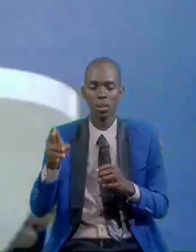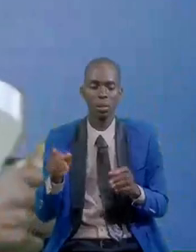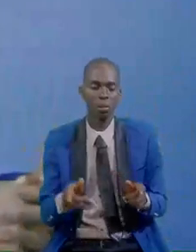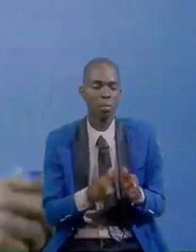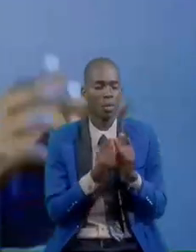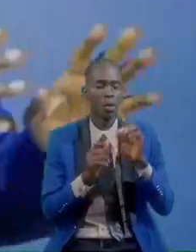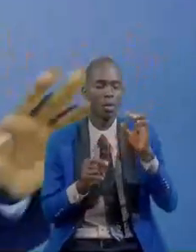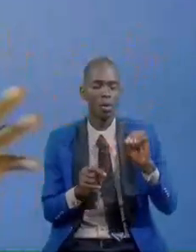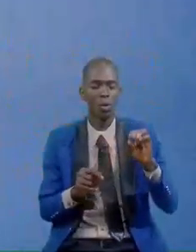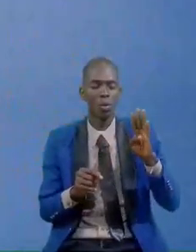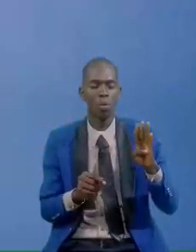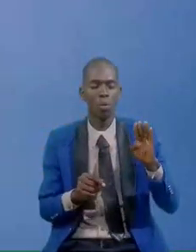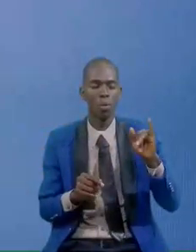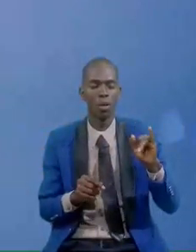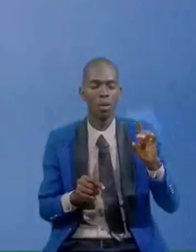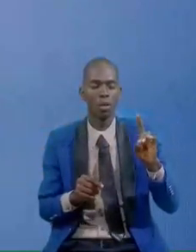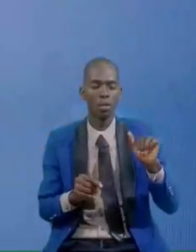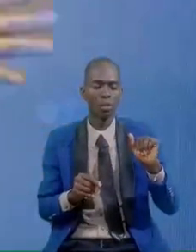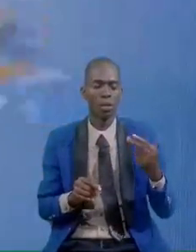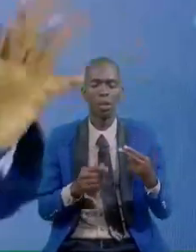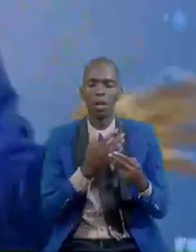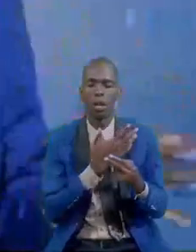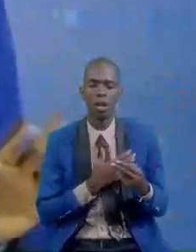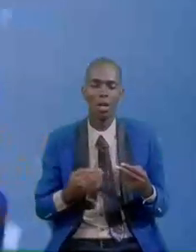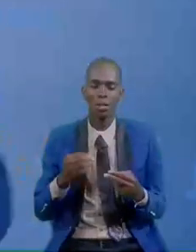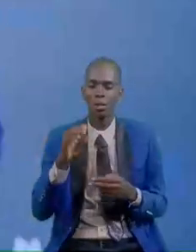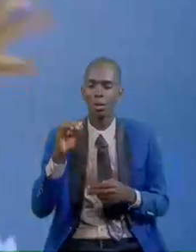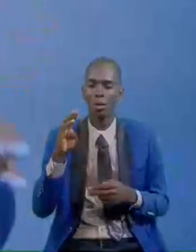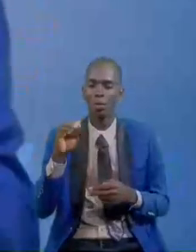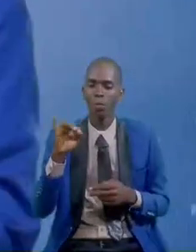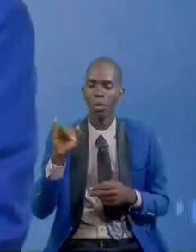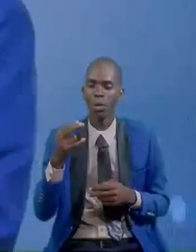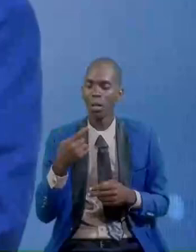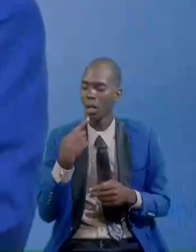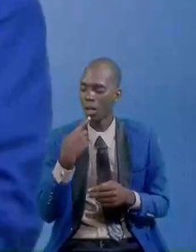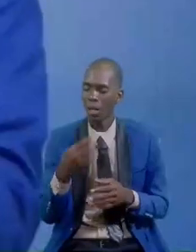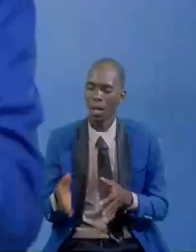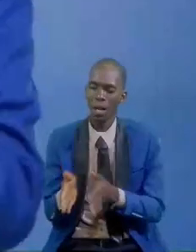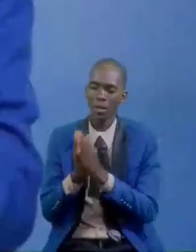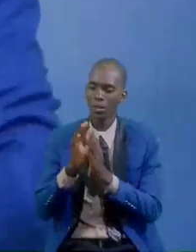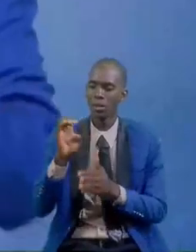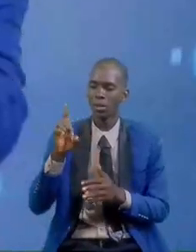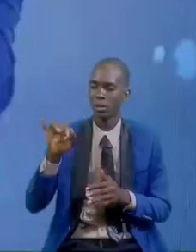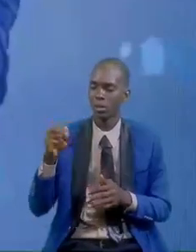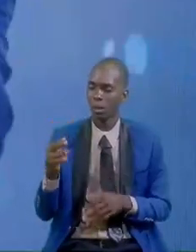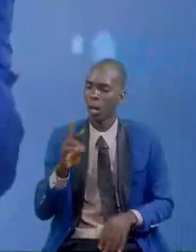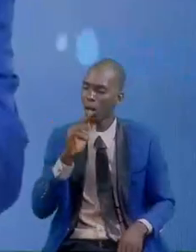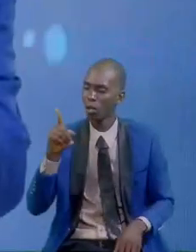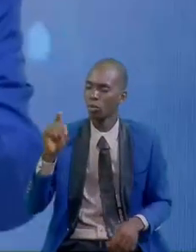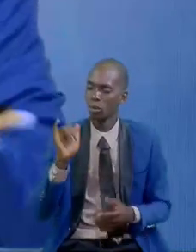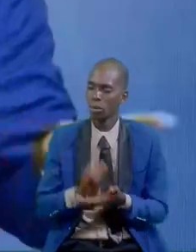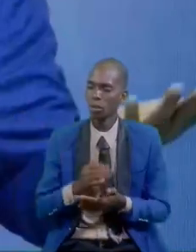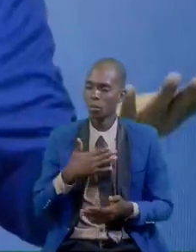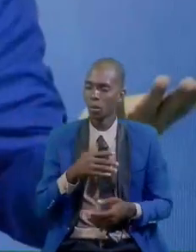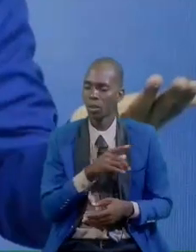il a dit Abdias. Il dit, c'est toi mon seigneur. Il n'y a pas de lieu où le roi Achab ne